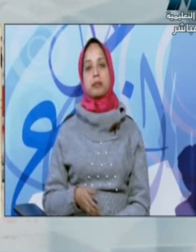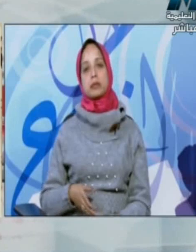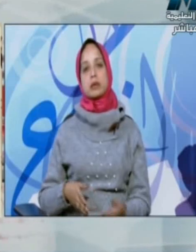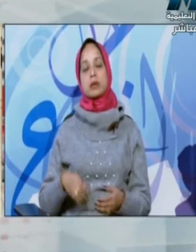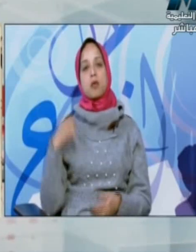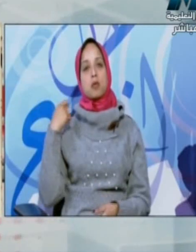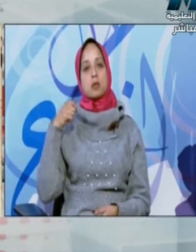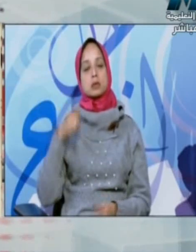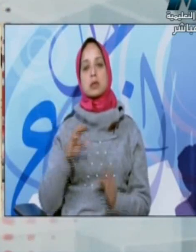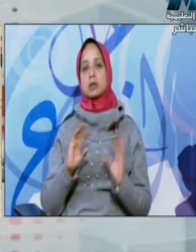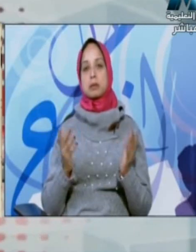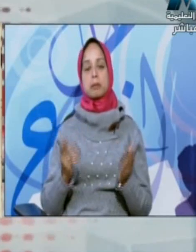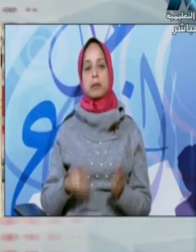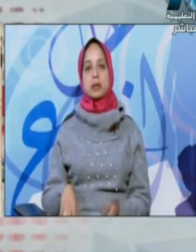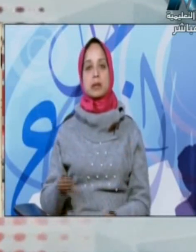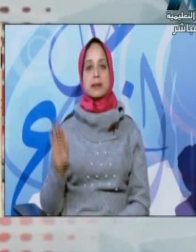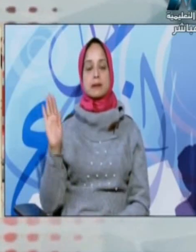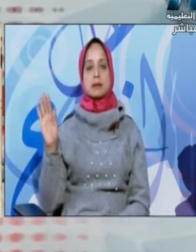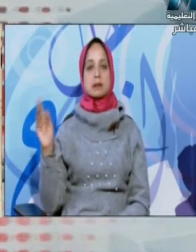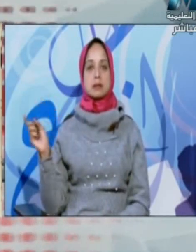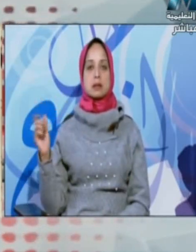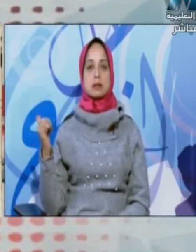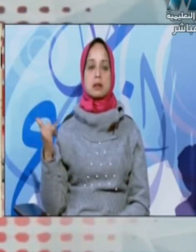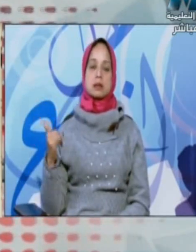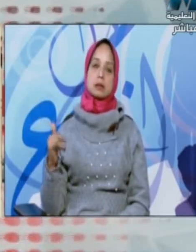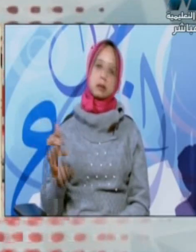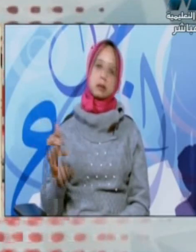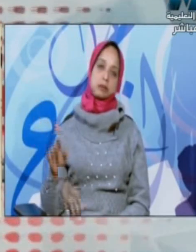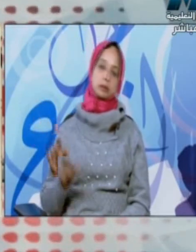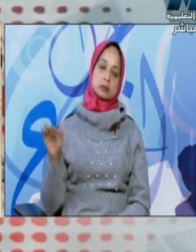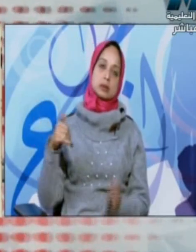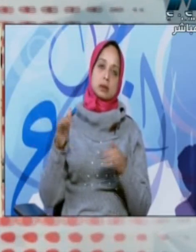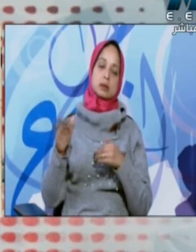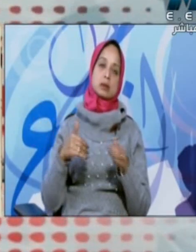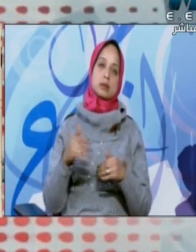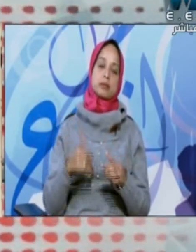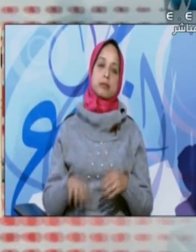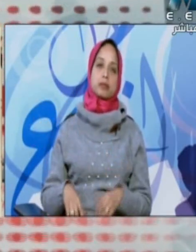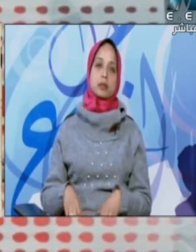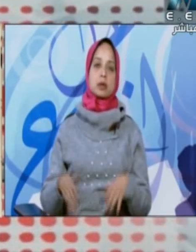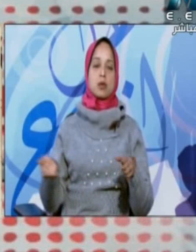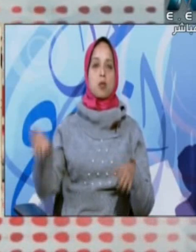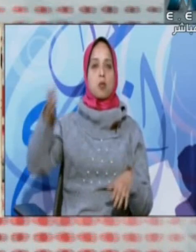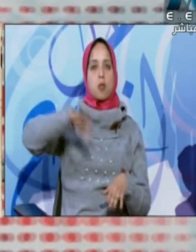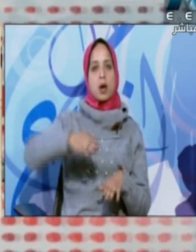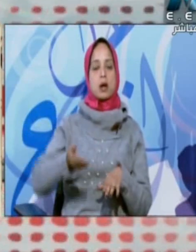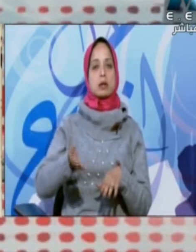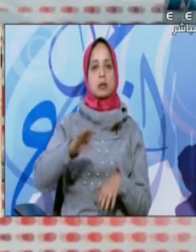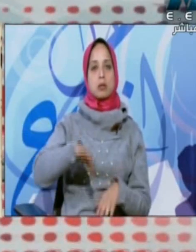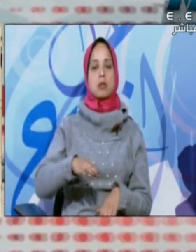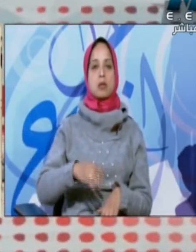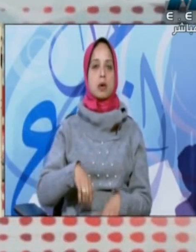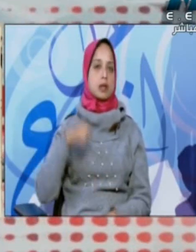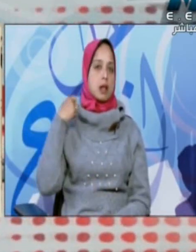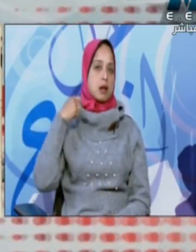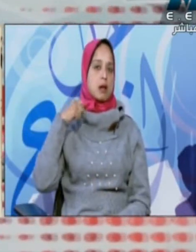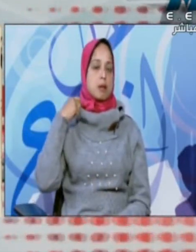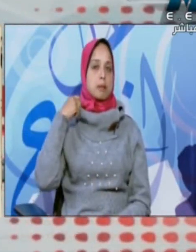سري. تقدمت قوات المحور واسقطت بنغازي وطرابلس في ليبيا تمهيدا لدخول